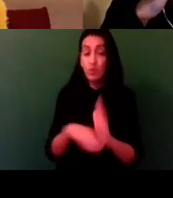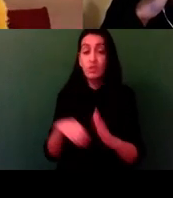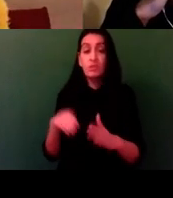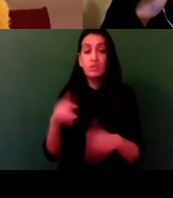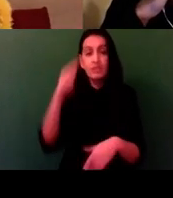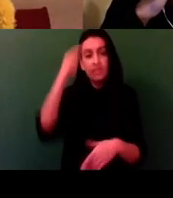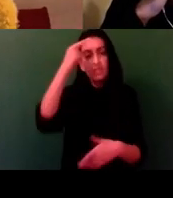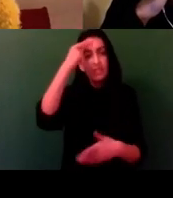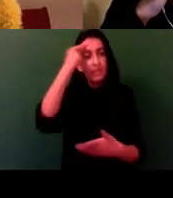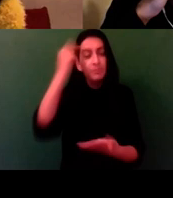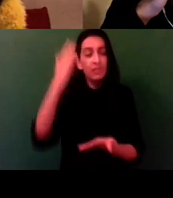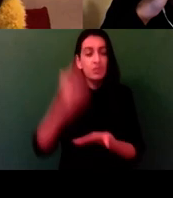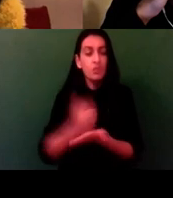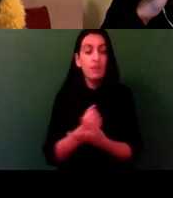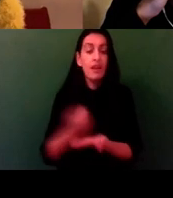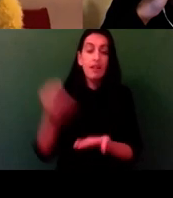bir mekanizmaya da dönüşebilir